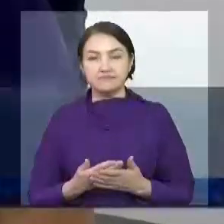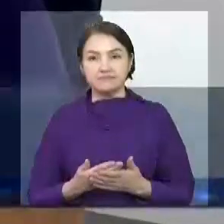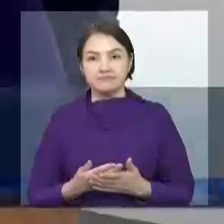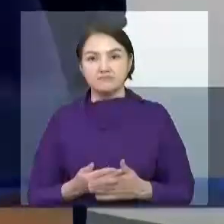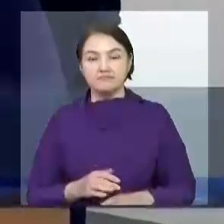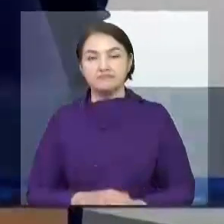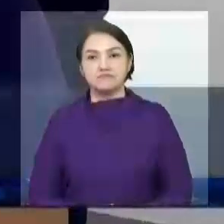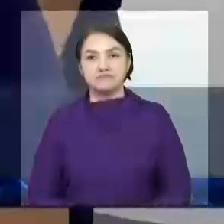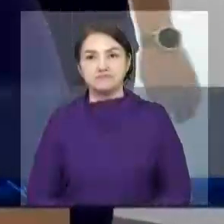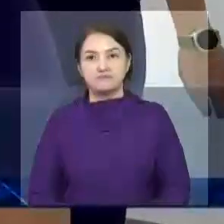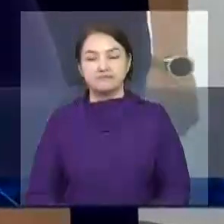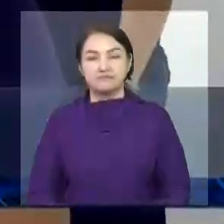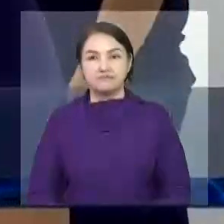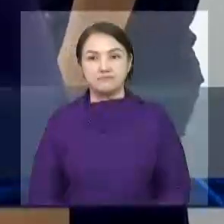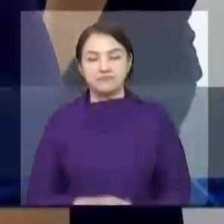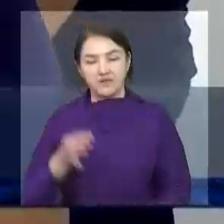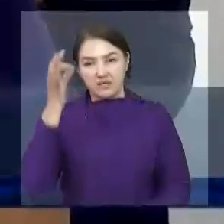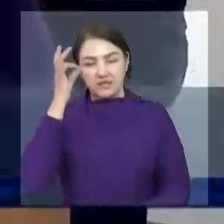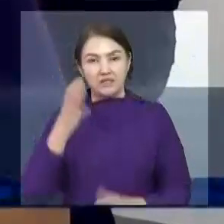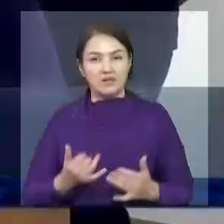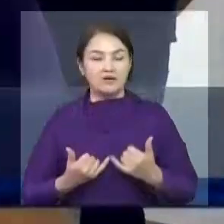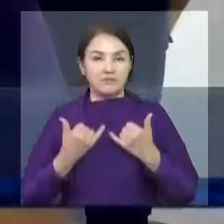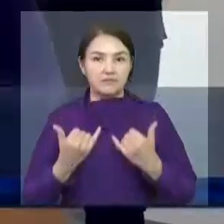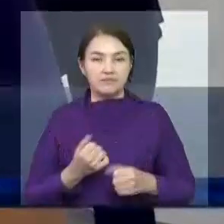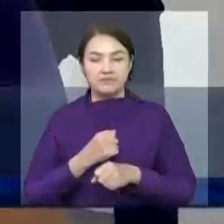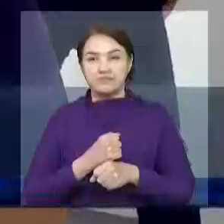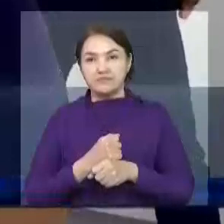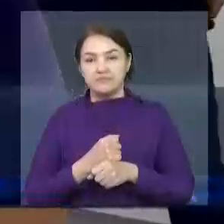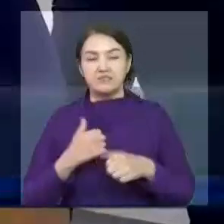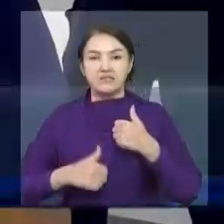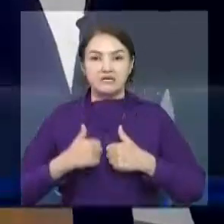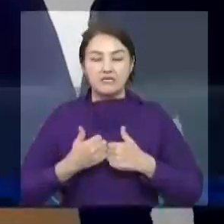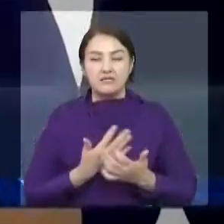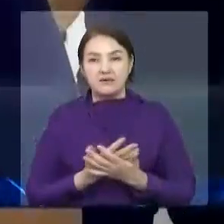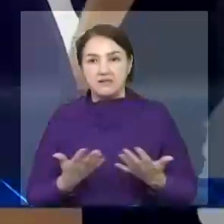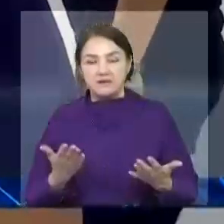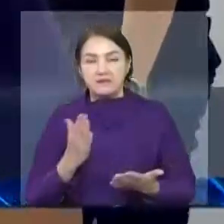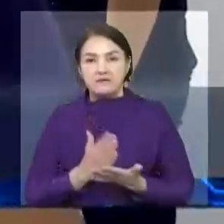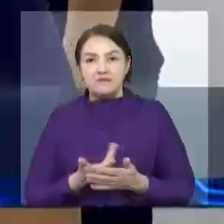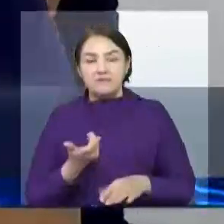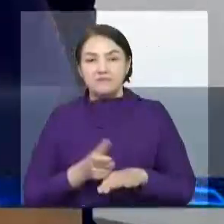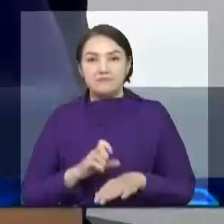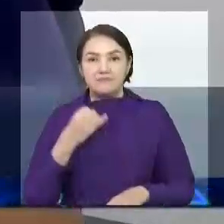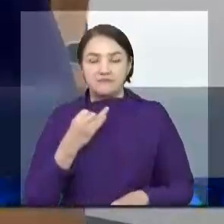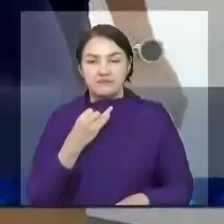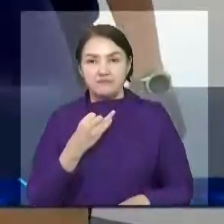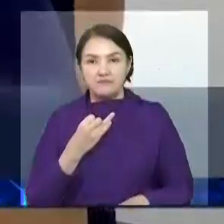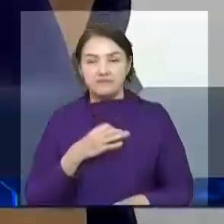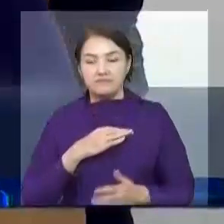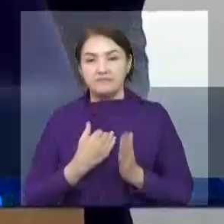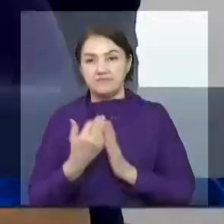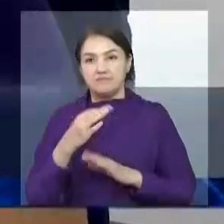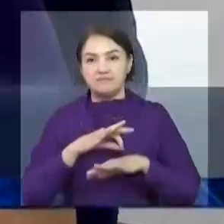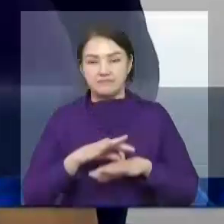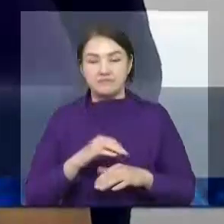аға буын апаларымызды еске алу құрметіне жасалып жатқан сайыс түрлері өте қызықты, өте жоғары